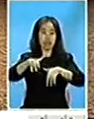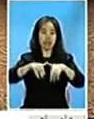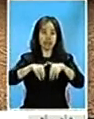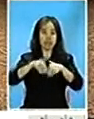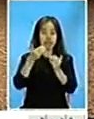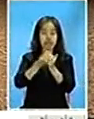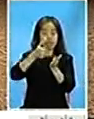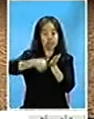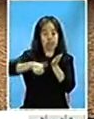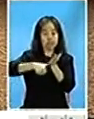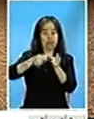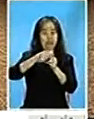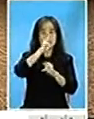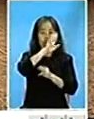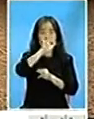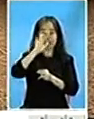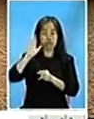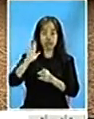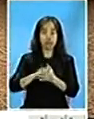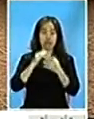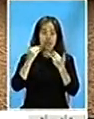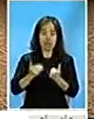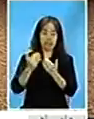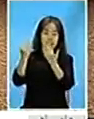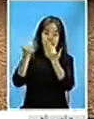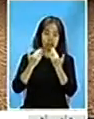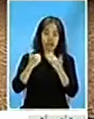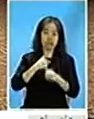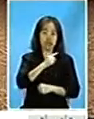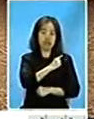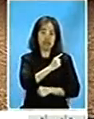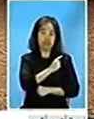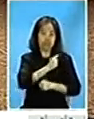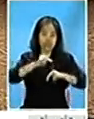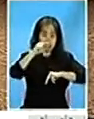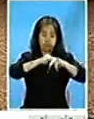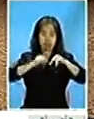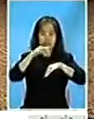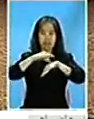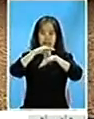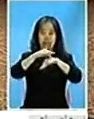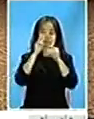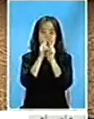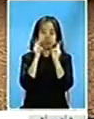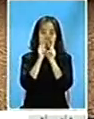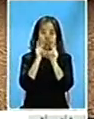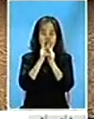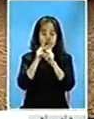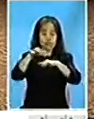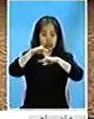ของเงินภาษีนะคะว่าตามที่สภาได้มอบหมายให้ดิฉันไปทำหน้าที่ในกรรมาธิการนะคะดิฉันก็ตระหนักดีว่